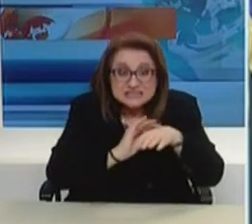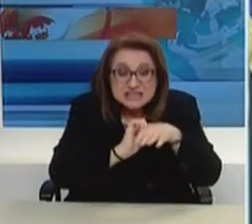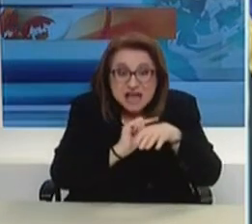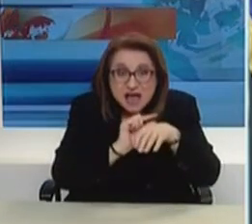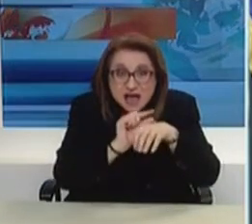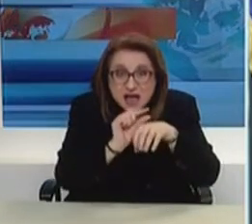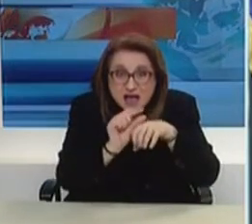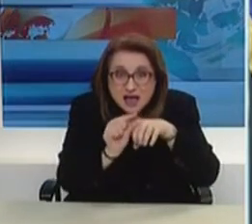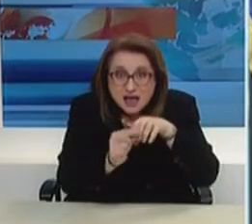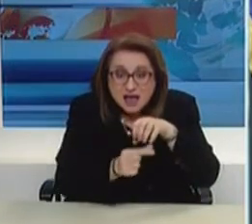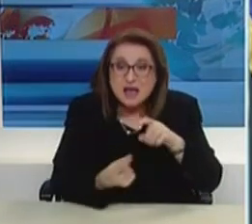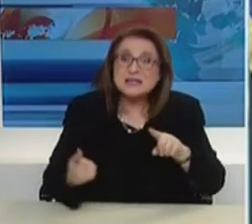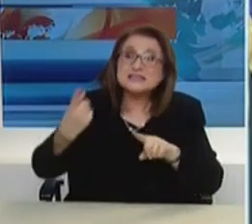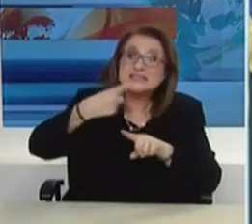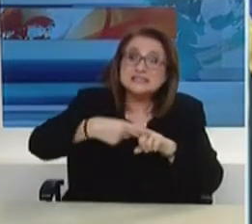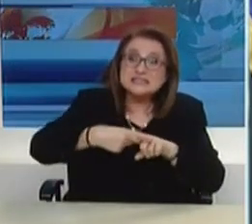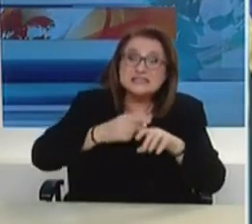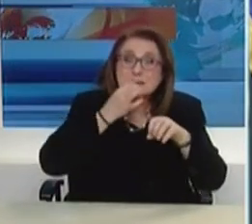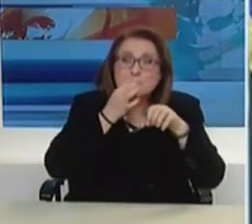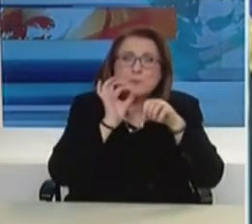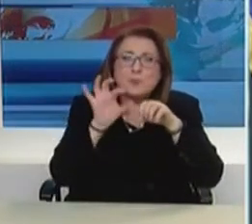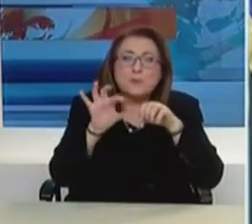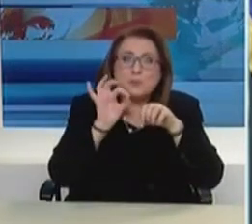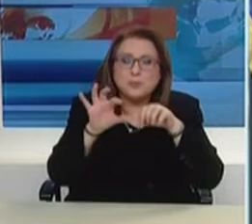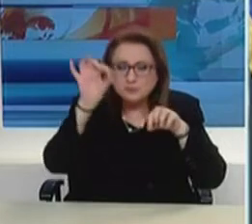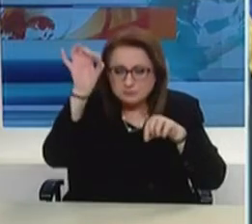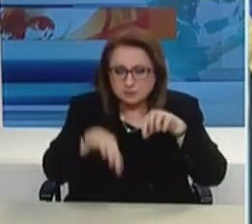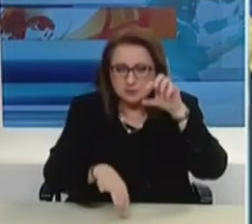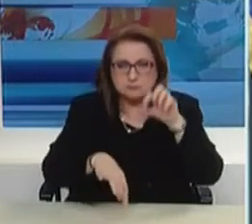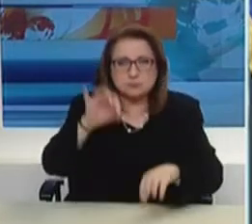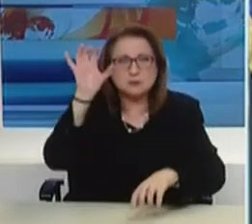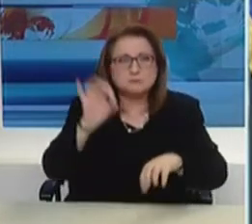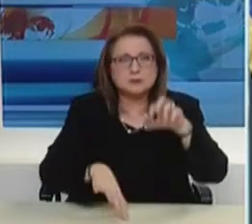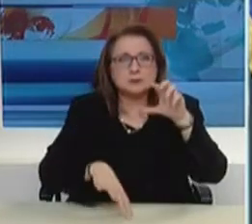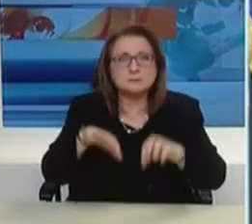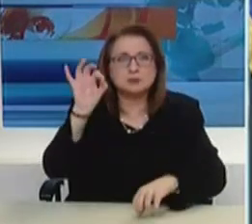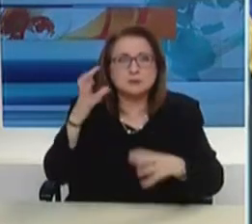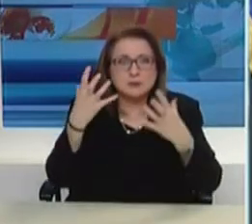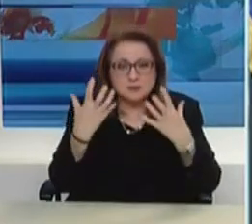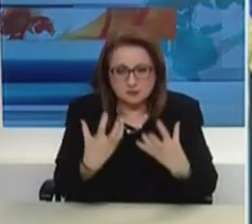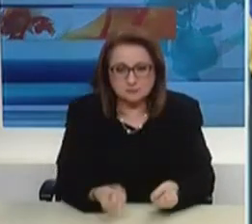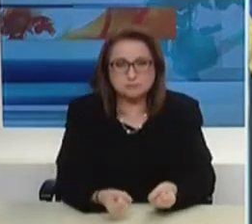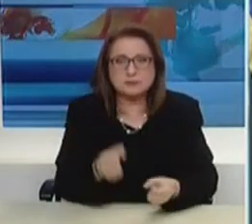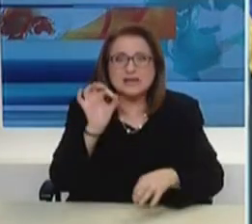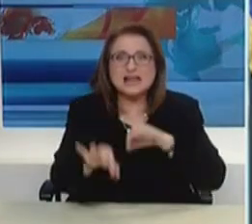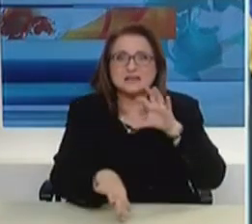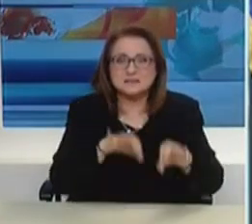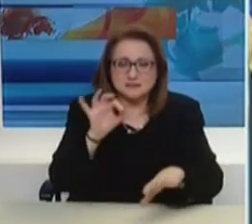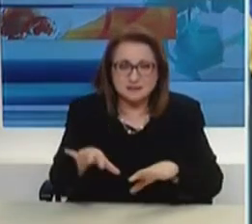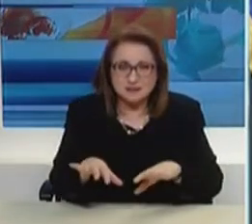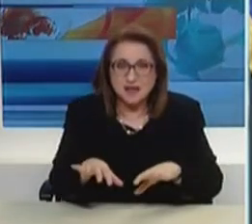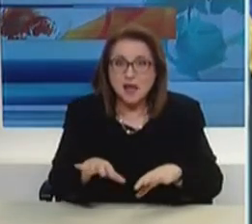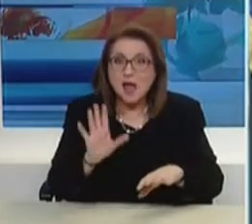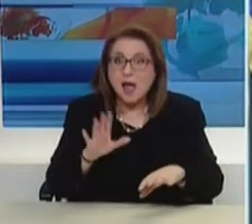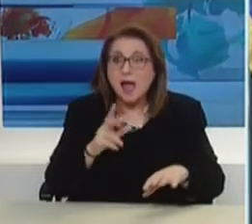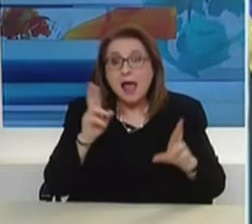ιό, τα αεροσταγονίδια όπως λέμε, πολύ γρήγορα κάτω. Δεν ξέρουμε για αυτόν τον ιό τι θα γίνει το καλοκαίρι. Ελπίζουμε ότι